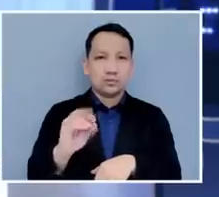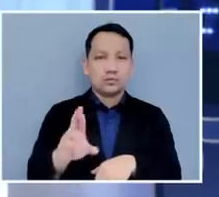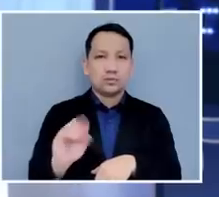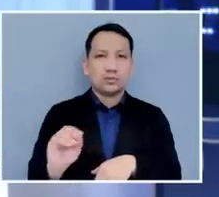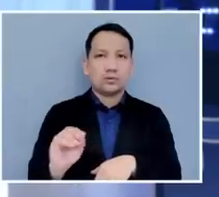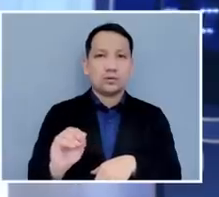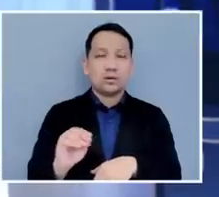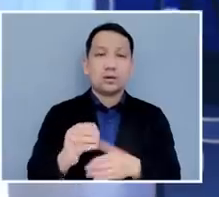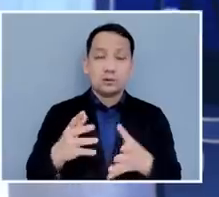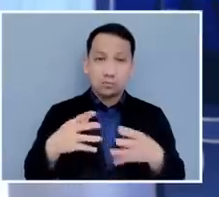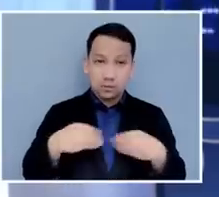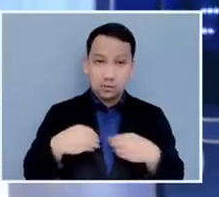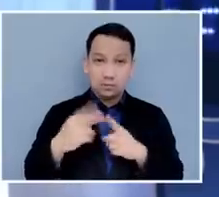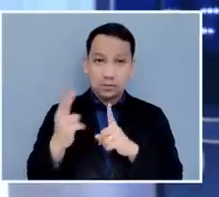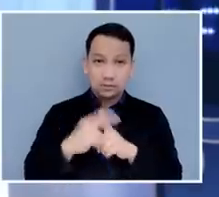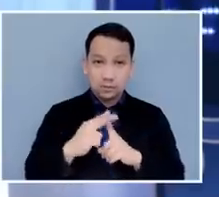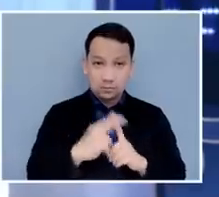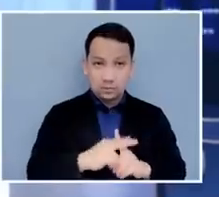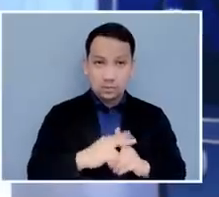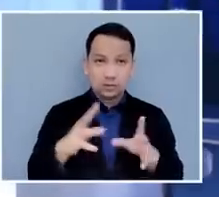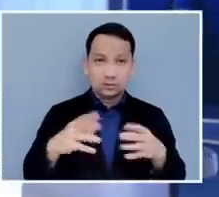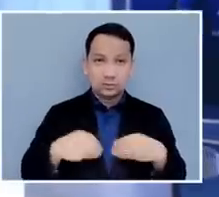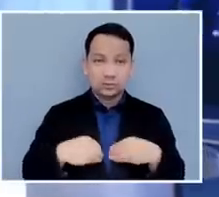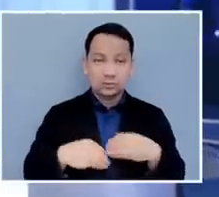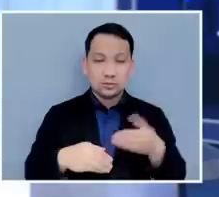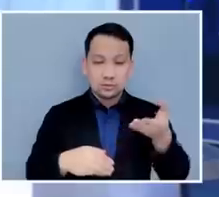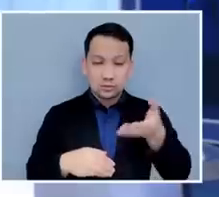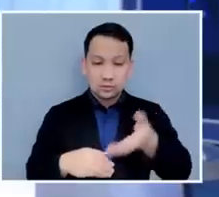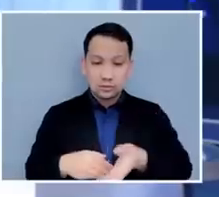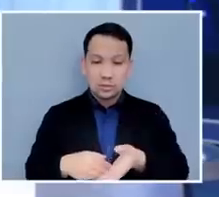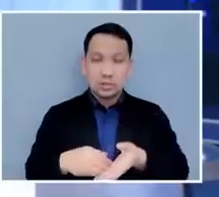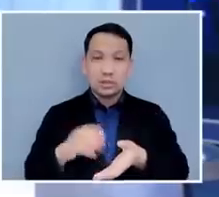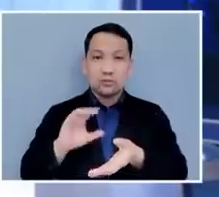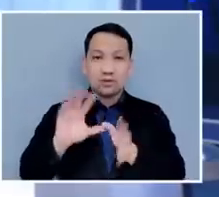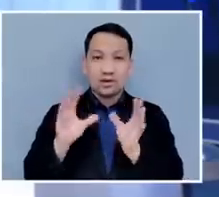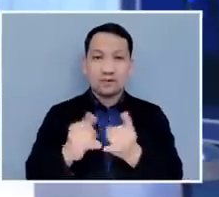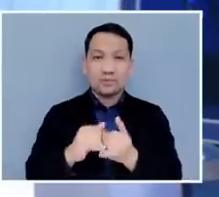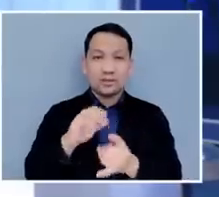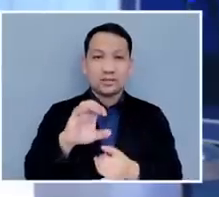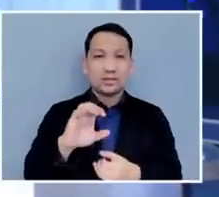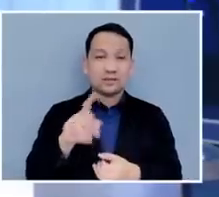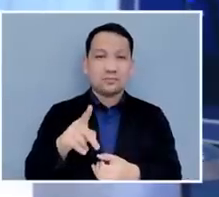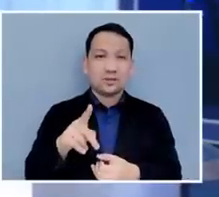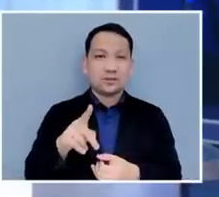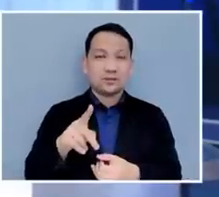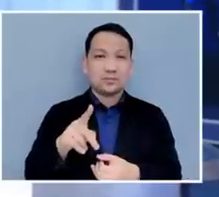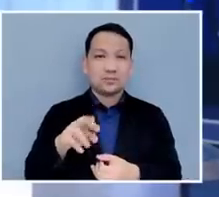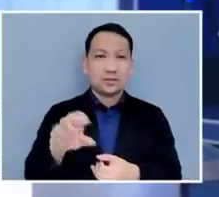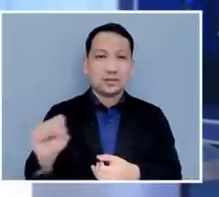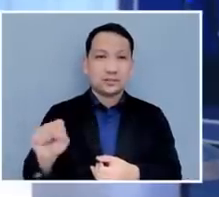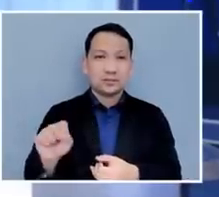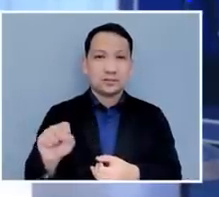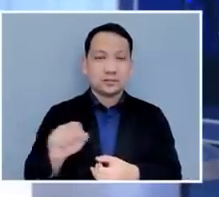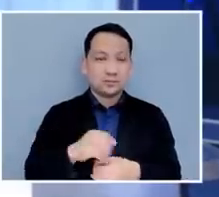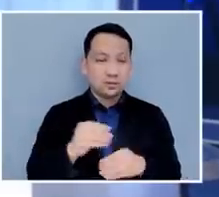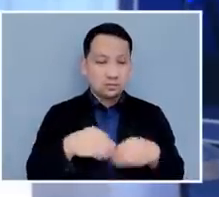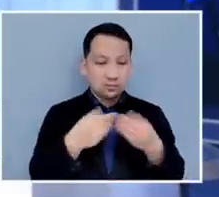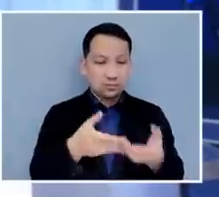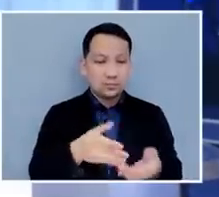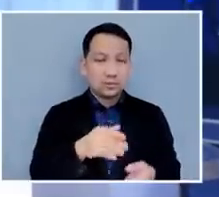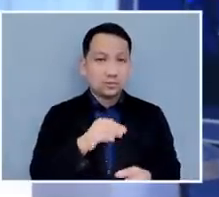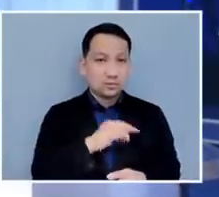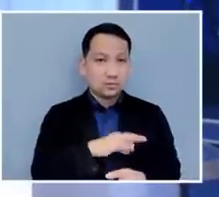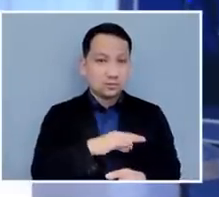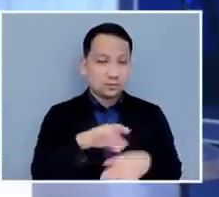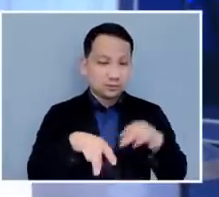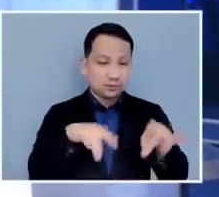ang insurance company ng lumubog na MT Princess Empress para po sa kompensasyon o compensation claims